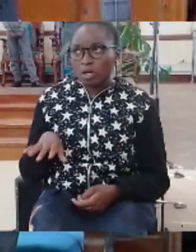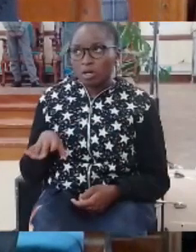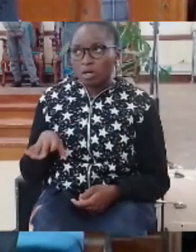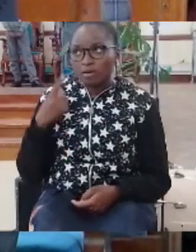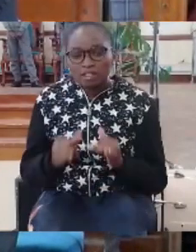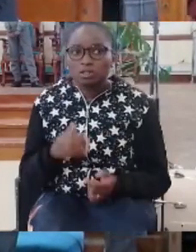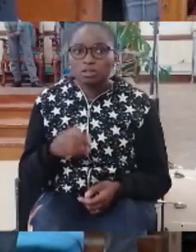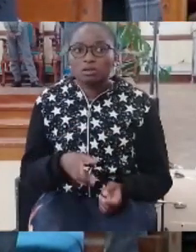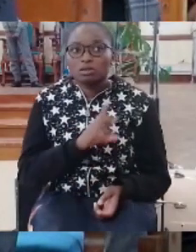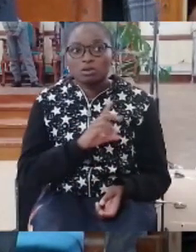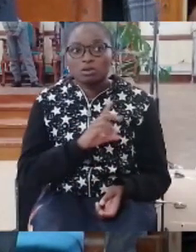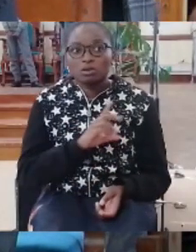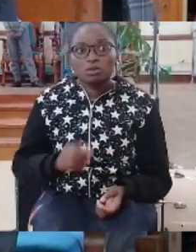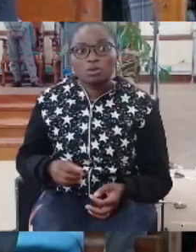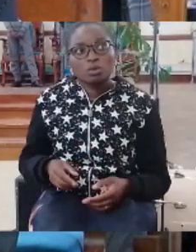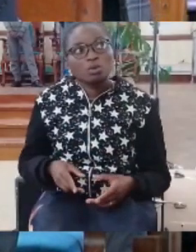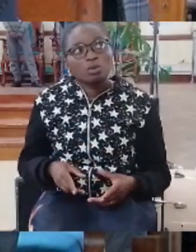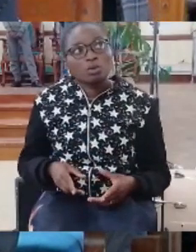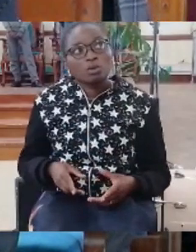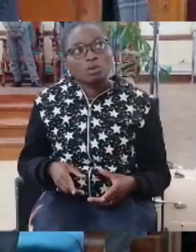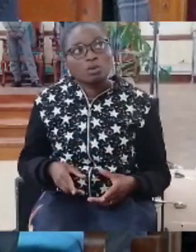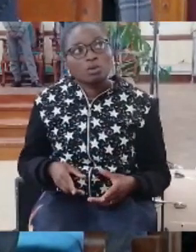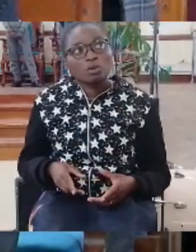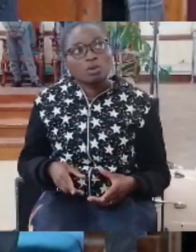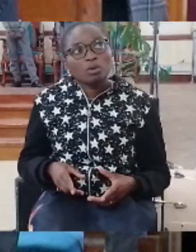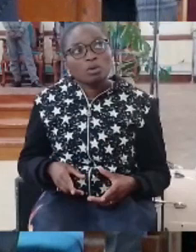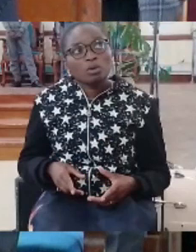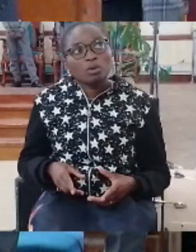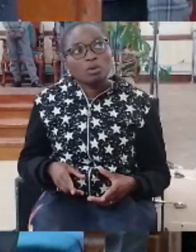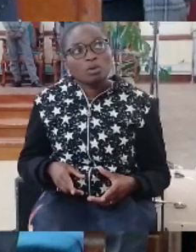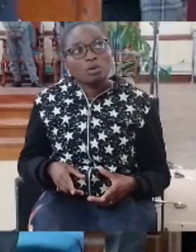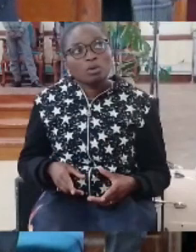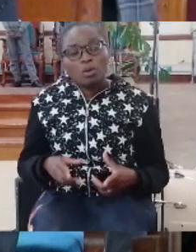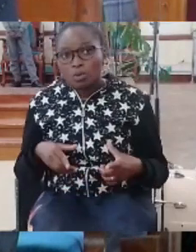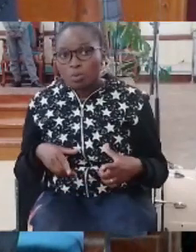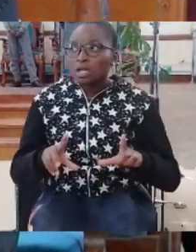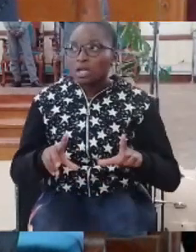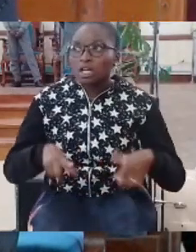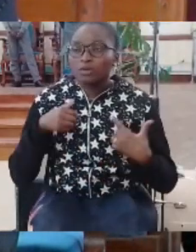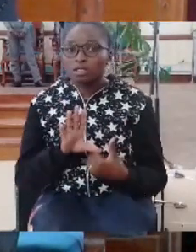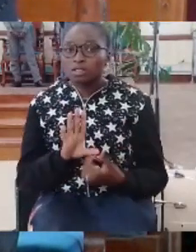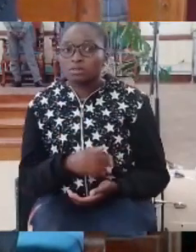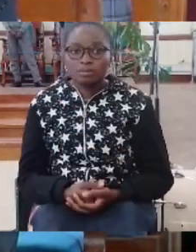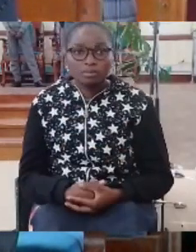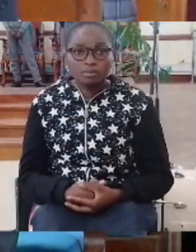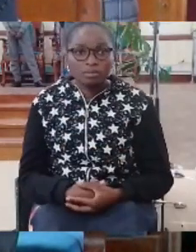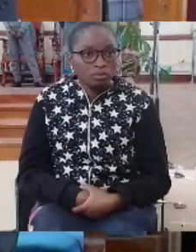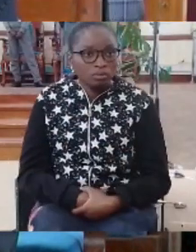way in your life. Na nigetha higure maitho. Magolo. Wone gai. Hali